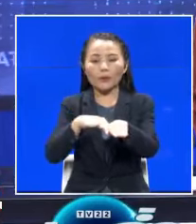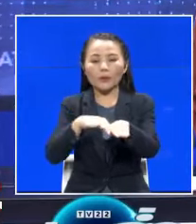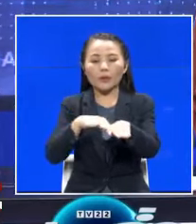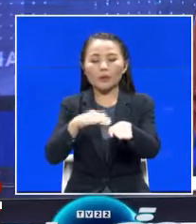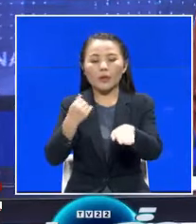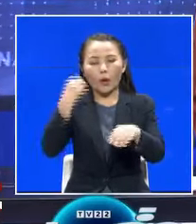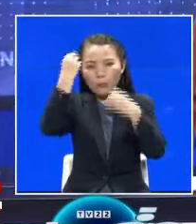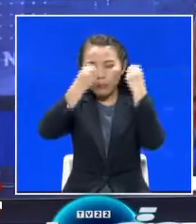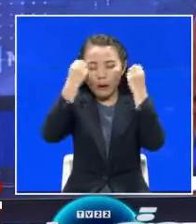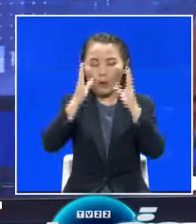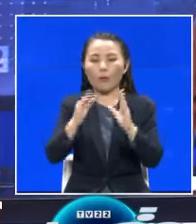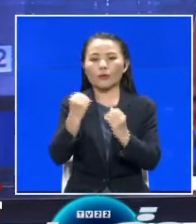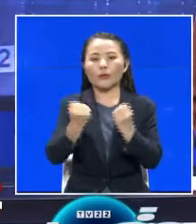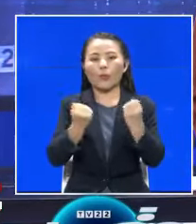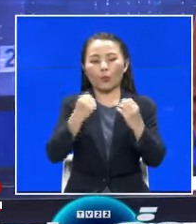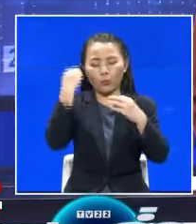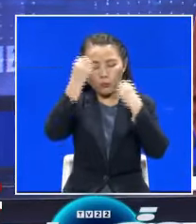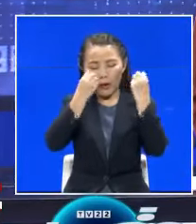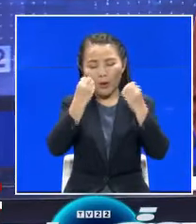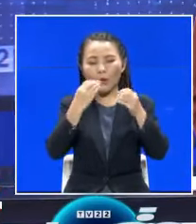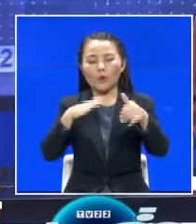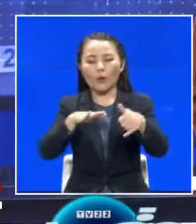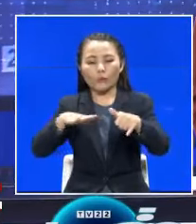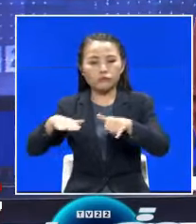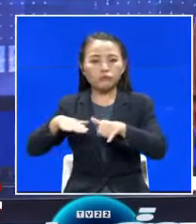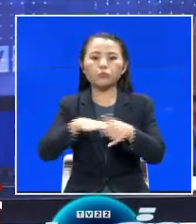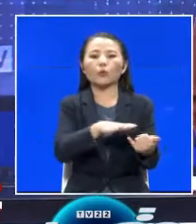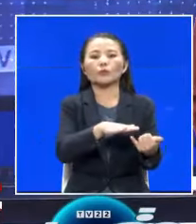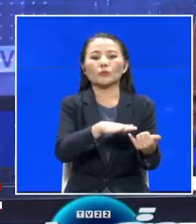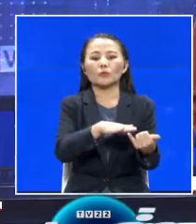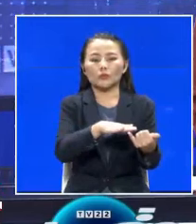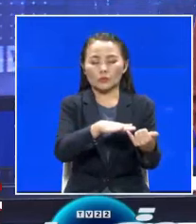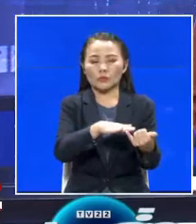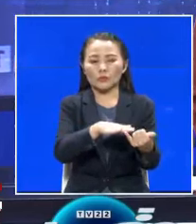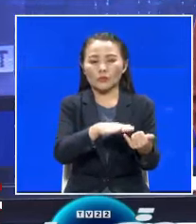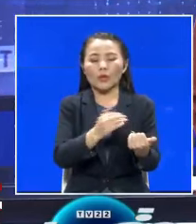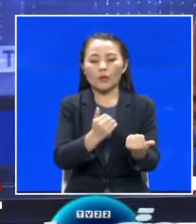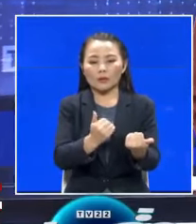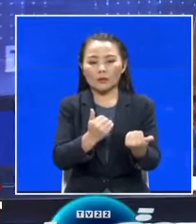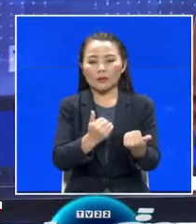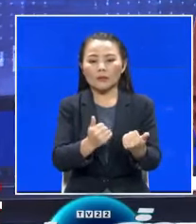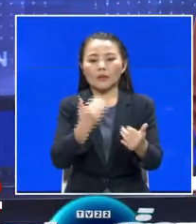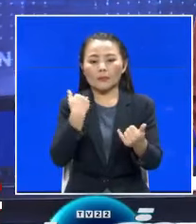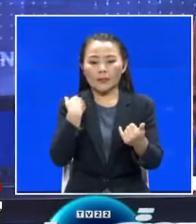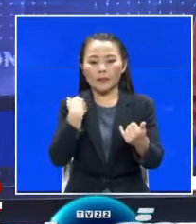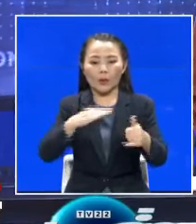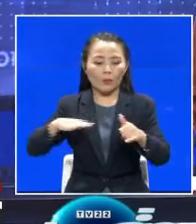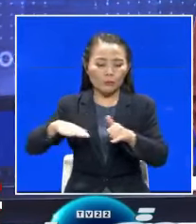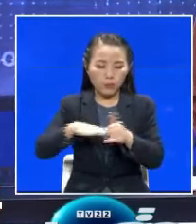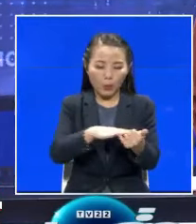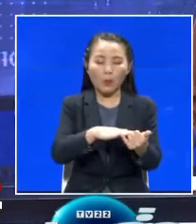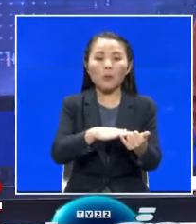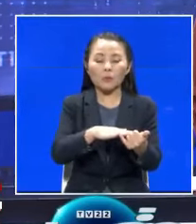ขับมาเมาด้วยนะคนขับอ่ะแล้วก็พุ่งชนร่างของจ่าสิบตำรวจท่านนี้อัดก๊อปปี้ไปกับประตูรถกระบะด้วย